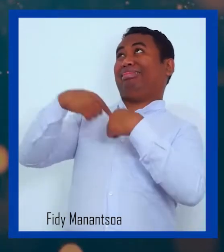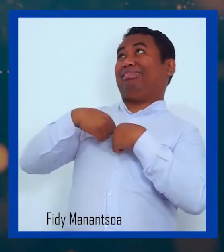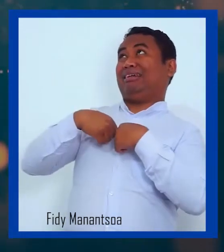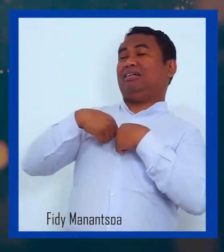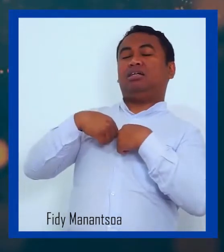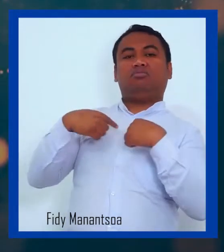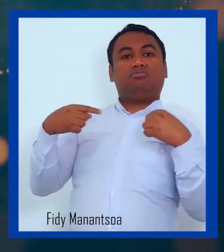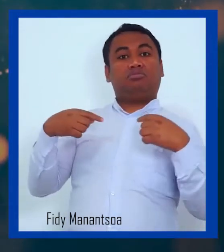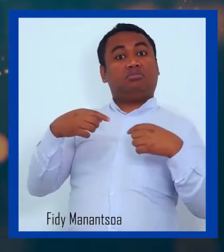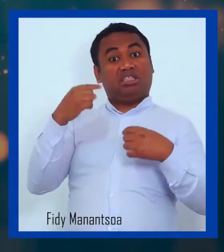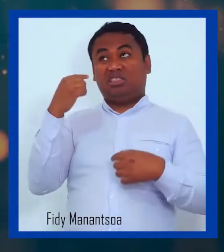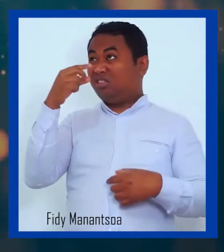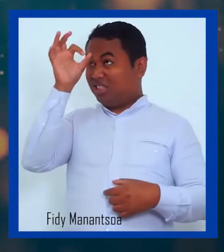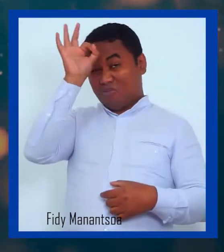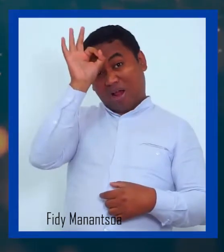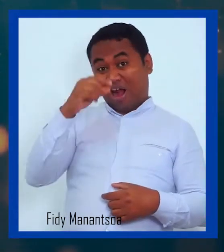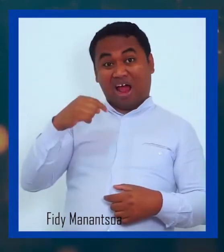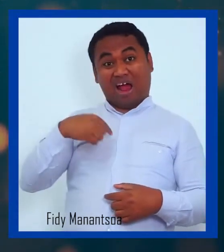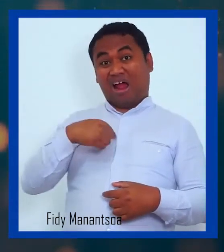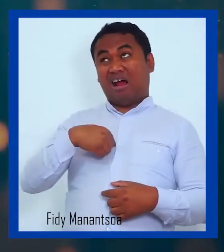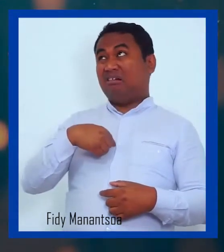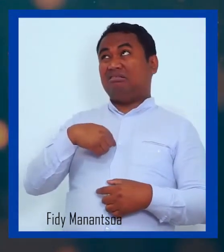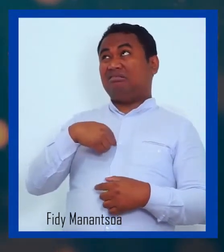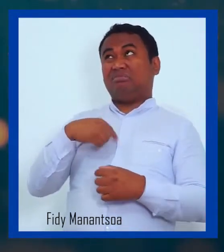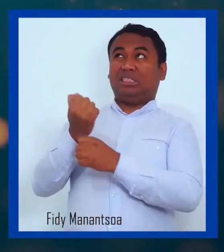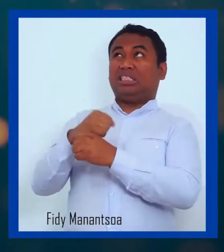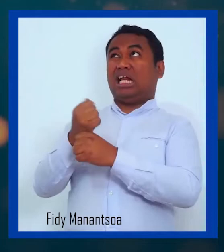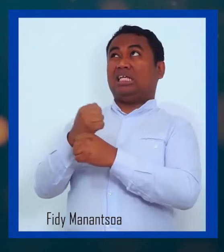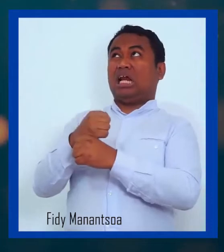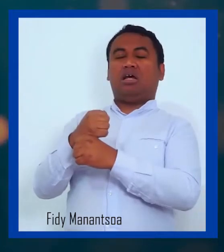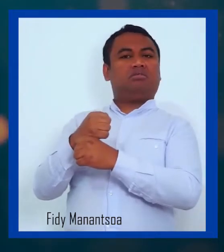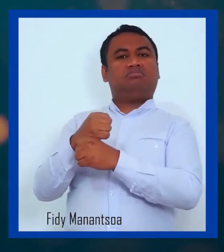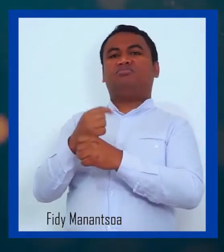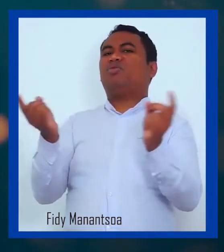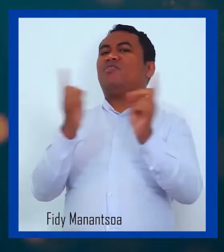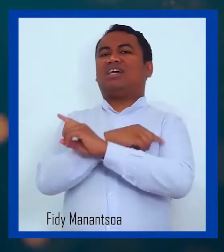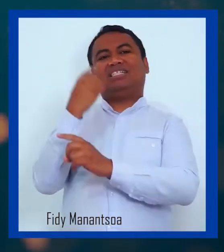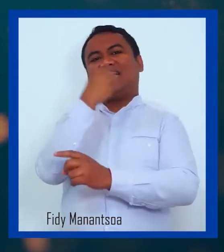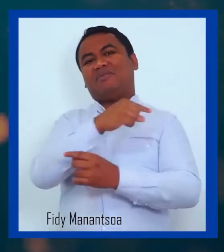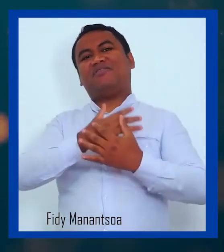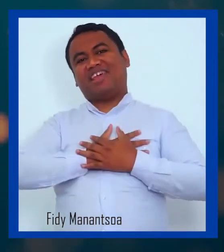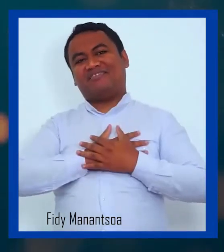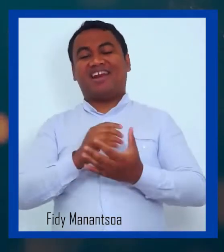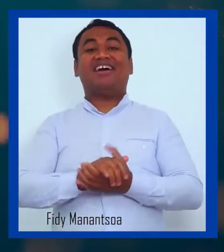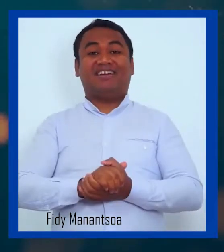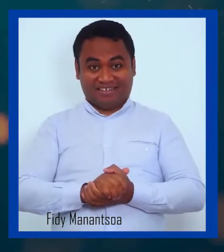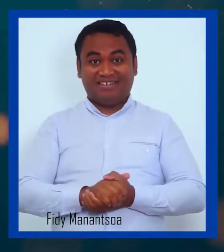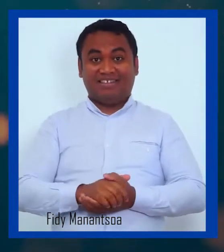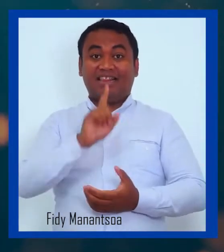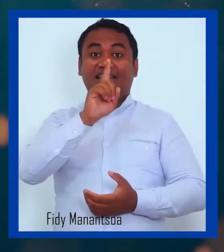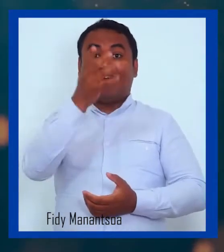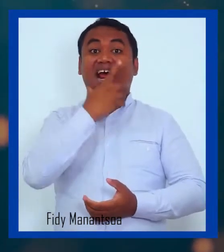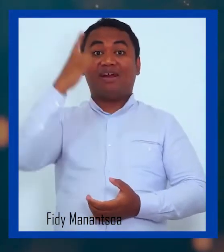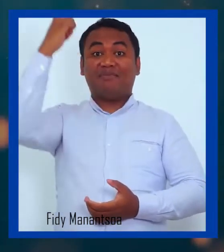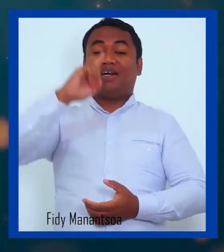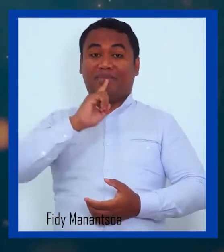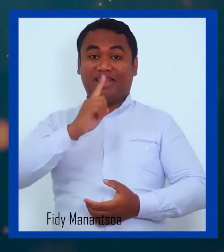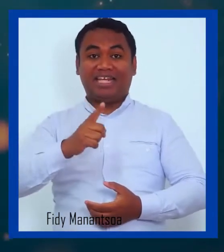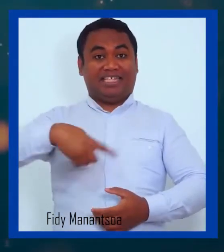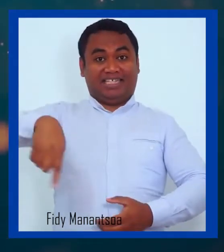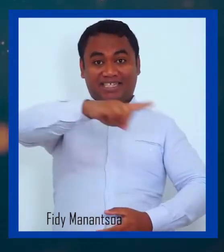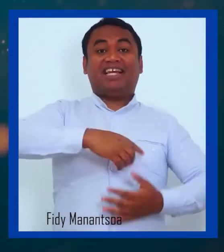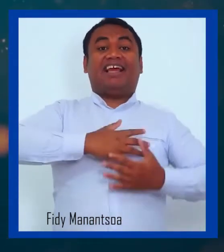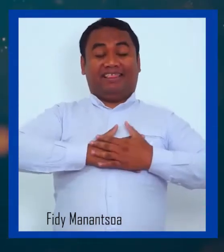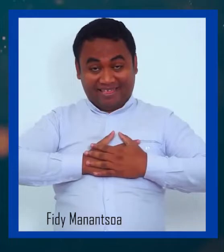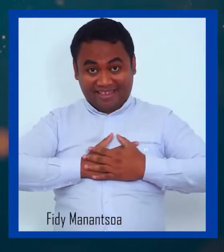aloha mifampiankina, mifandray ny fitiavantsika sy ny fitiavan'i Kristy, ny fitiavan'Andriamanitra. Ary izany mahatonga ny tenin'Andriamanitra teny manao